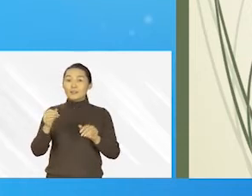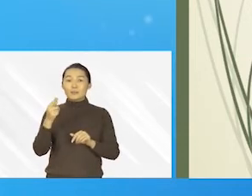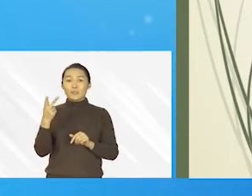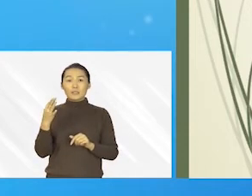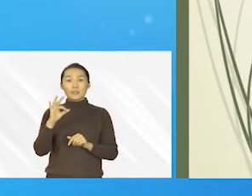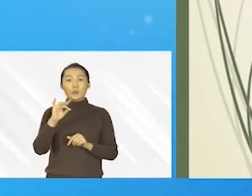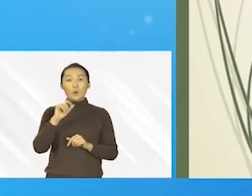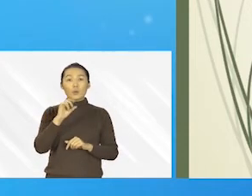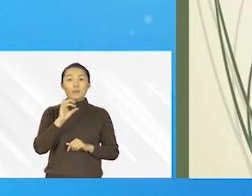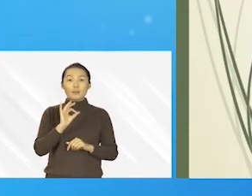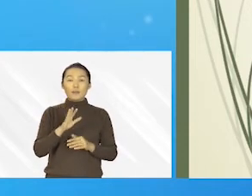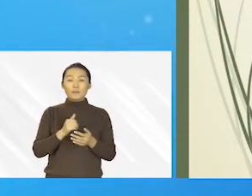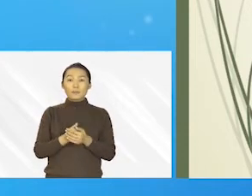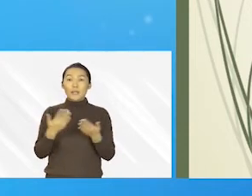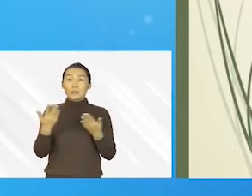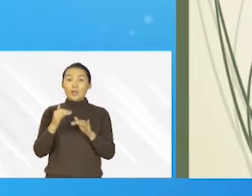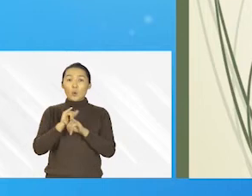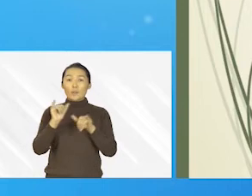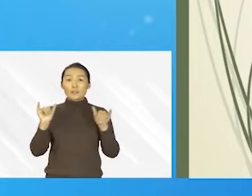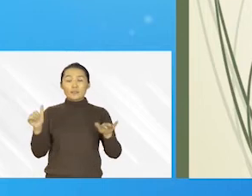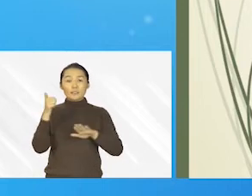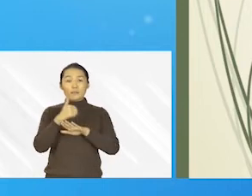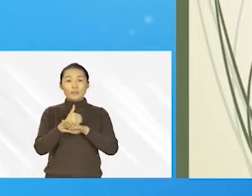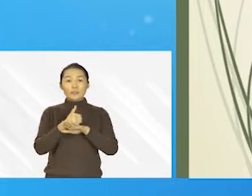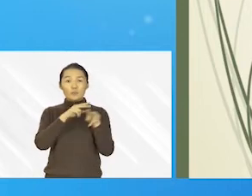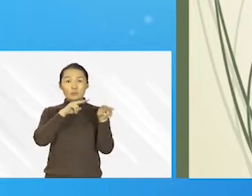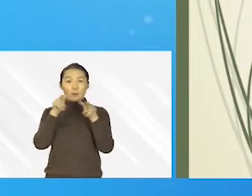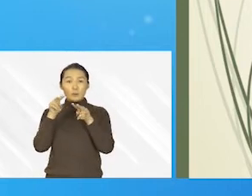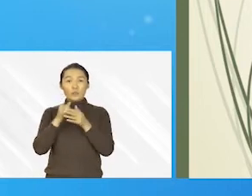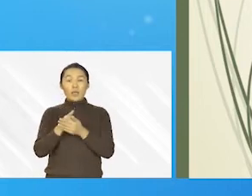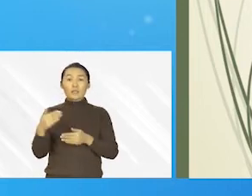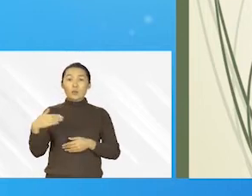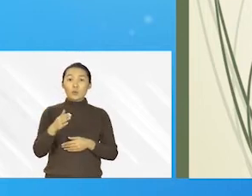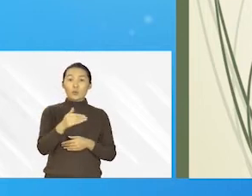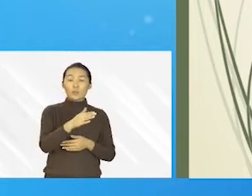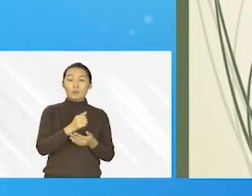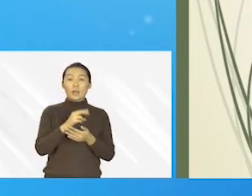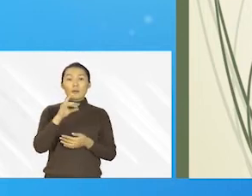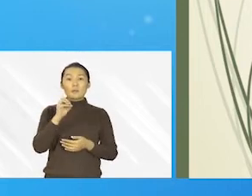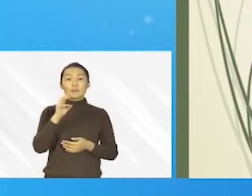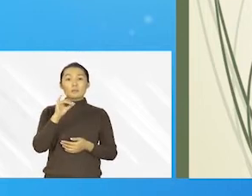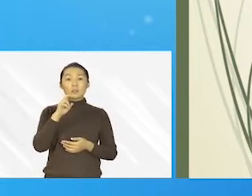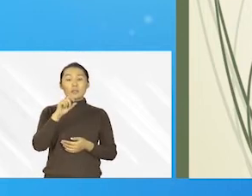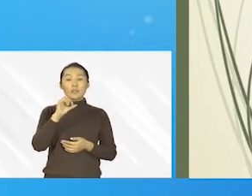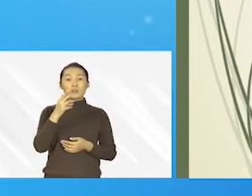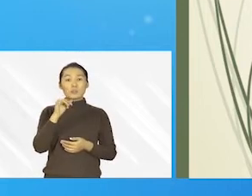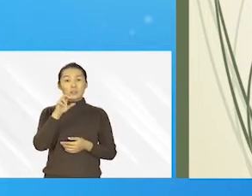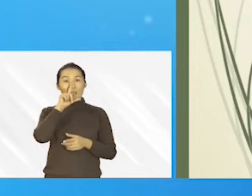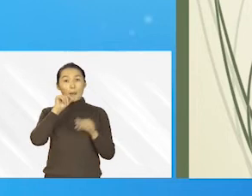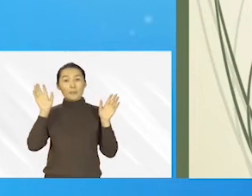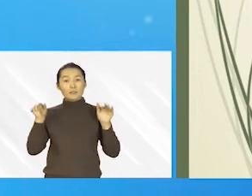органов. Такое развитие в основном наблюдается у рыб, присмыкающихся, птиц